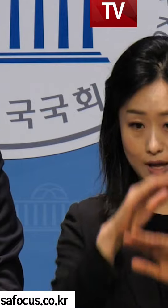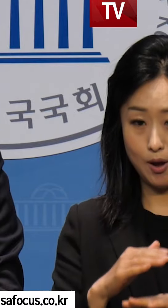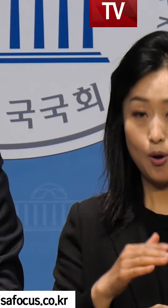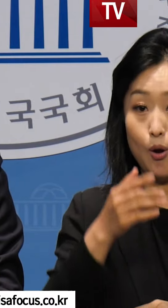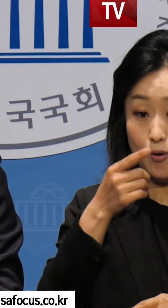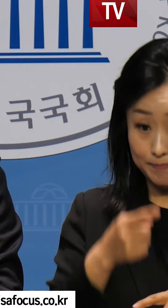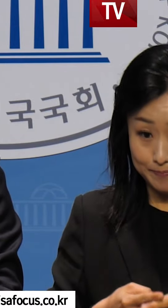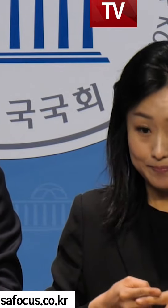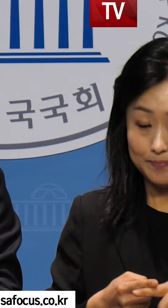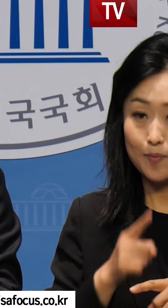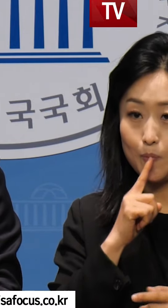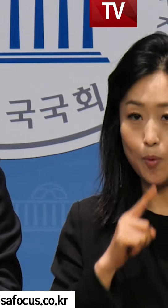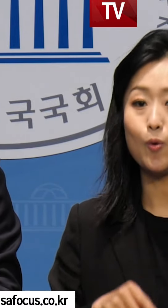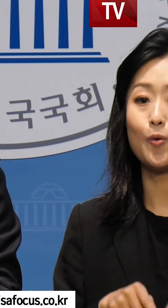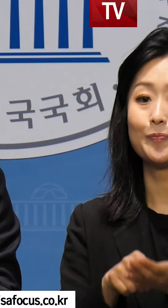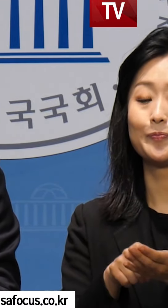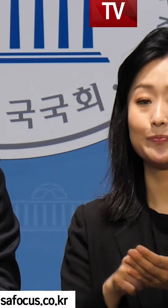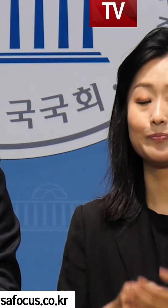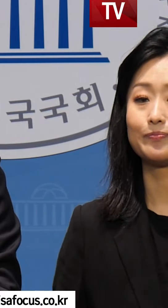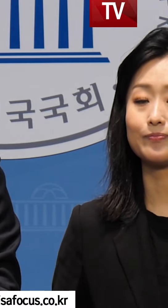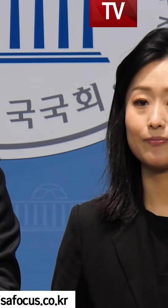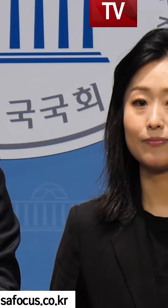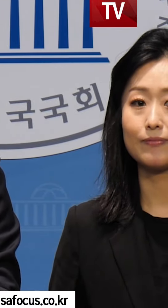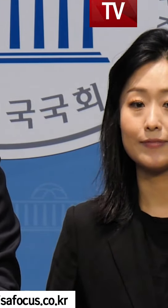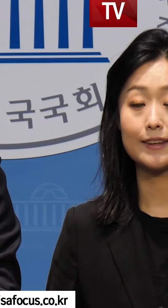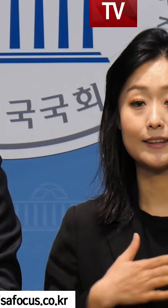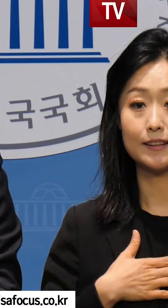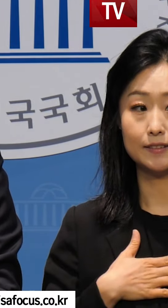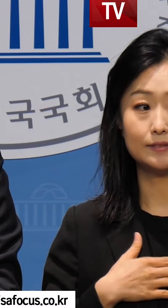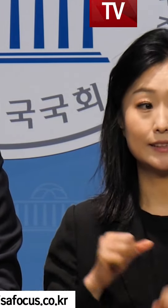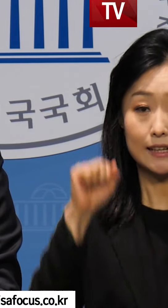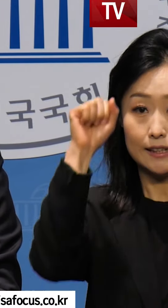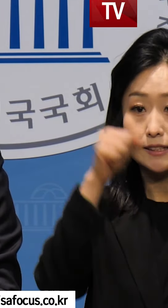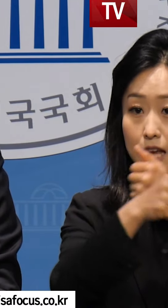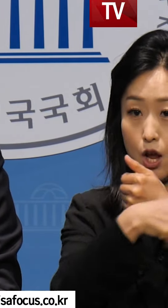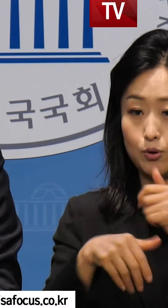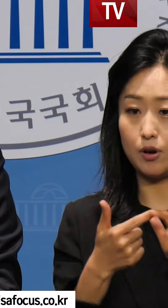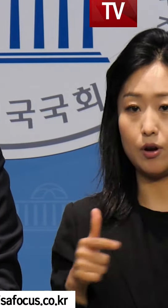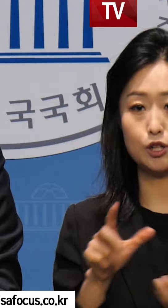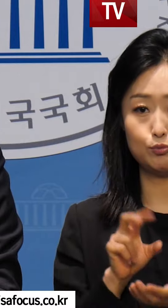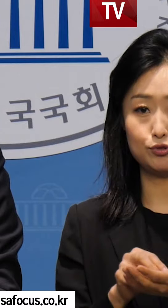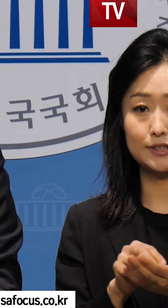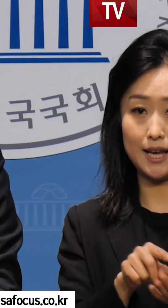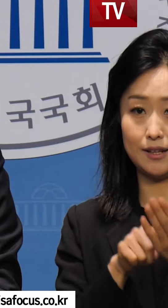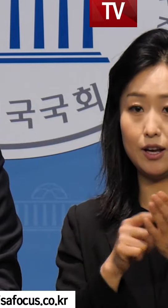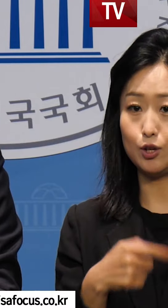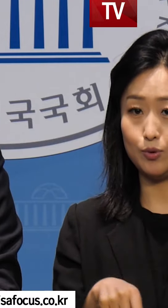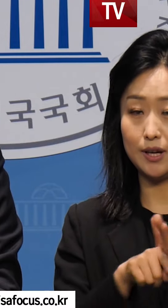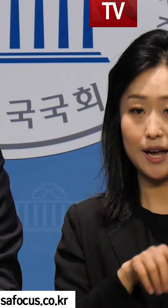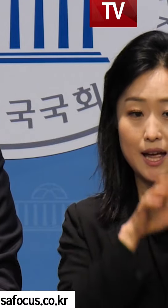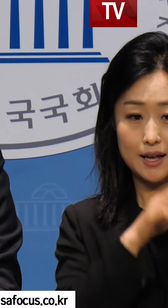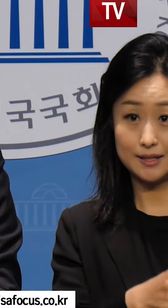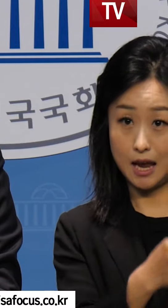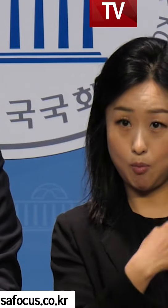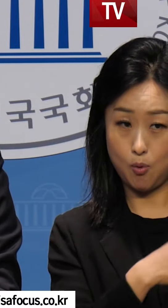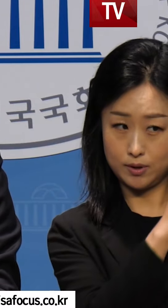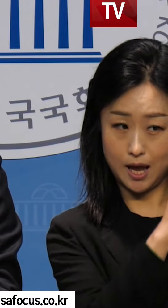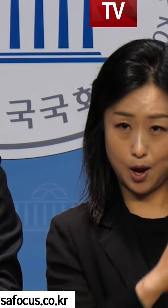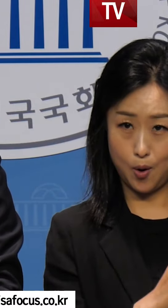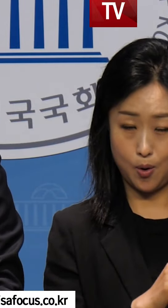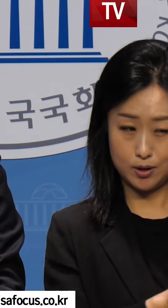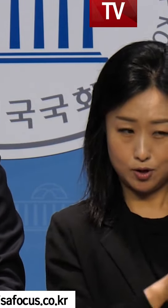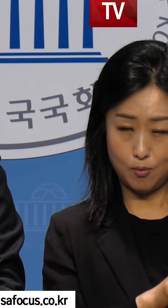보고를 드리고자 이 자리에 섰습니다. 먼저 체육계의 여러 문제를 밝혀내기 위해 제보를 해주신 국민